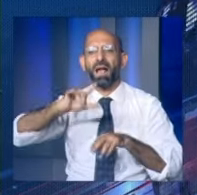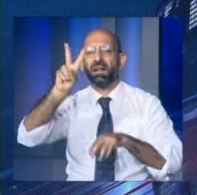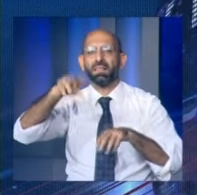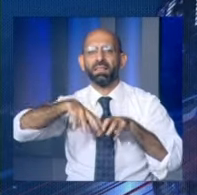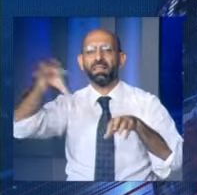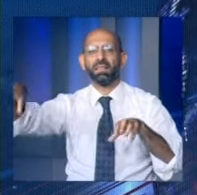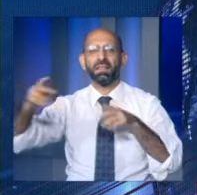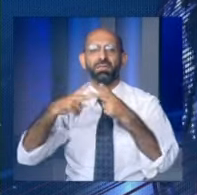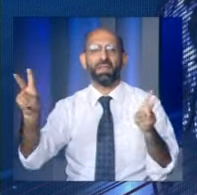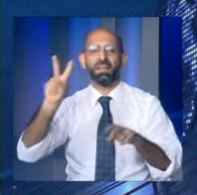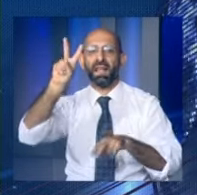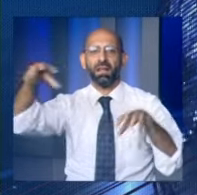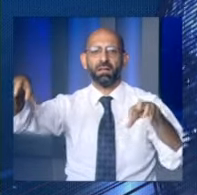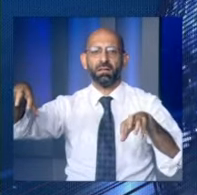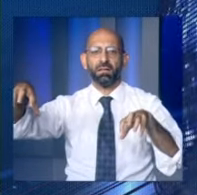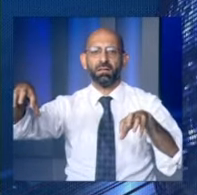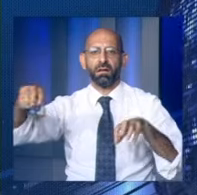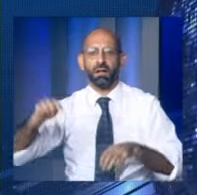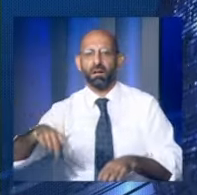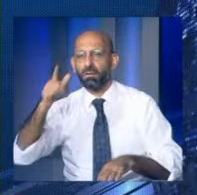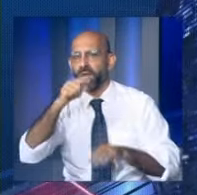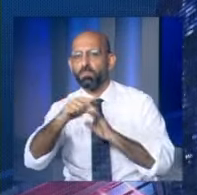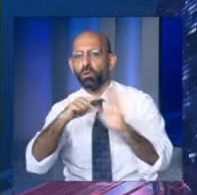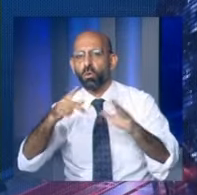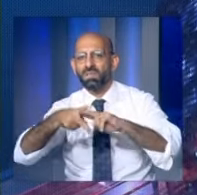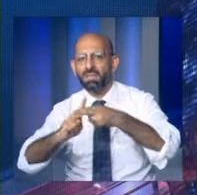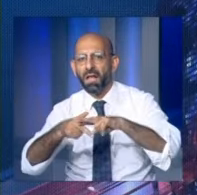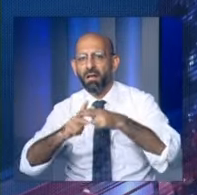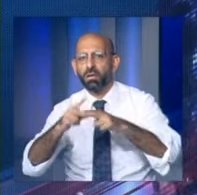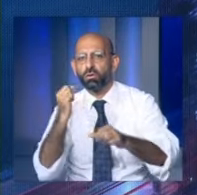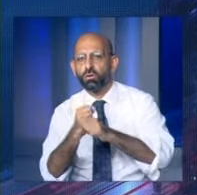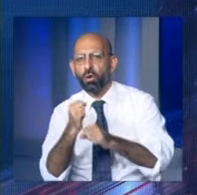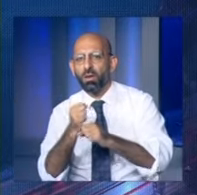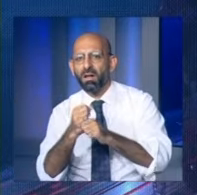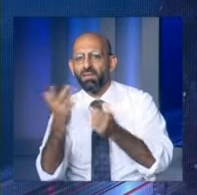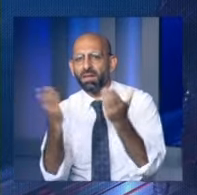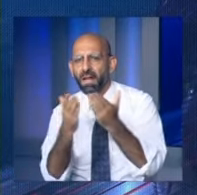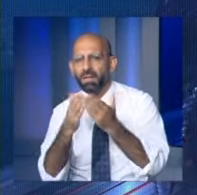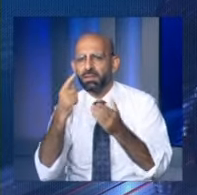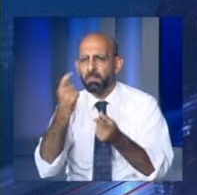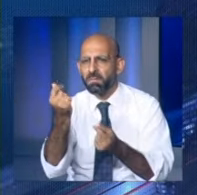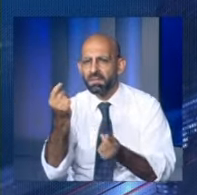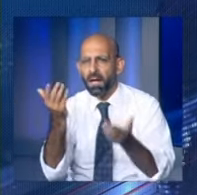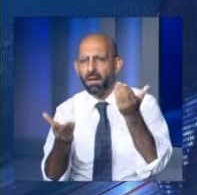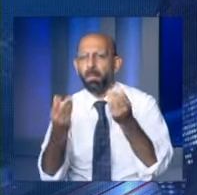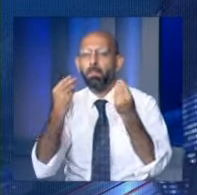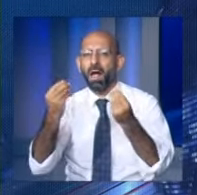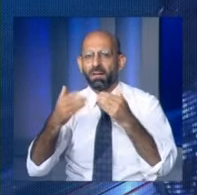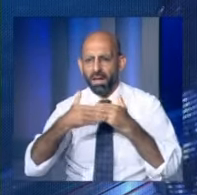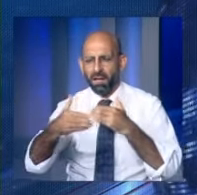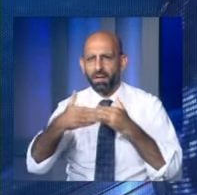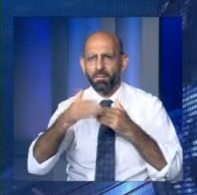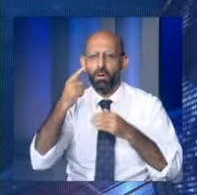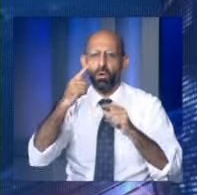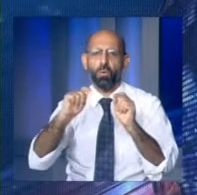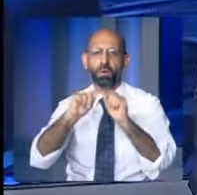طالما كانت متنفسا بالنسبة إليه. من جهة ثانية أشار عطية إلى أن موضوع صيانة الطرق لجهة التنفيذ والتلزيم قيد الدرس